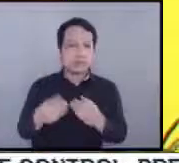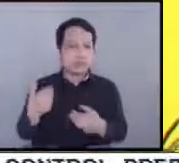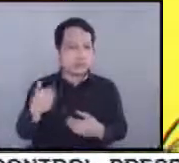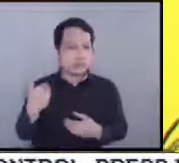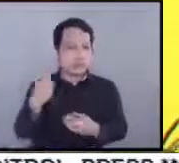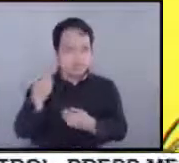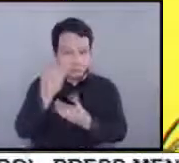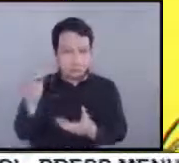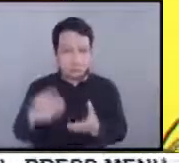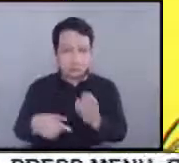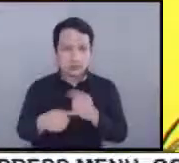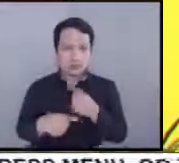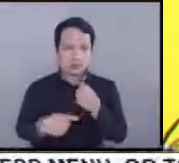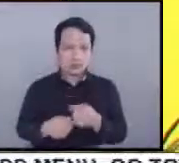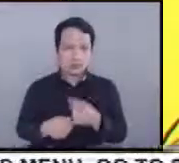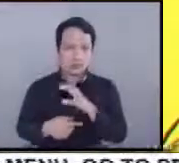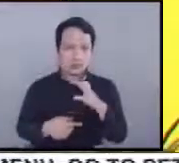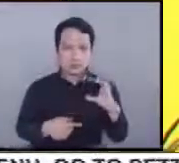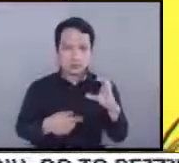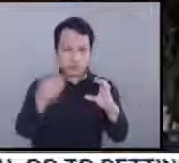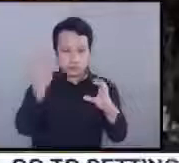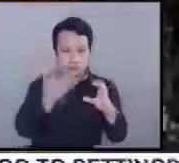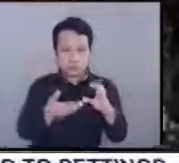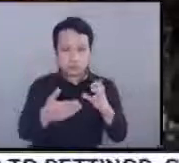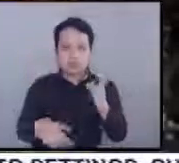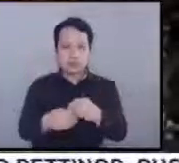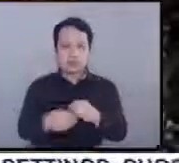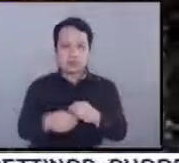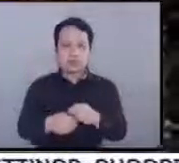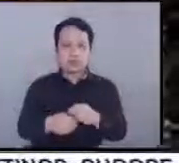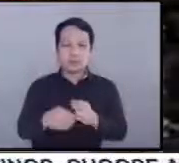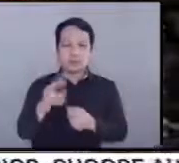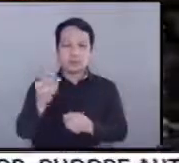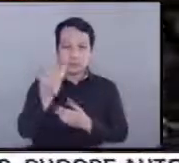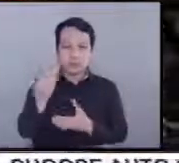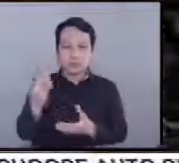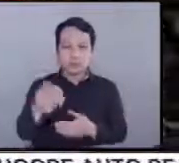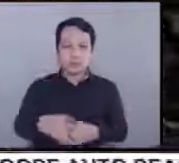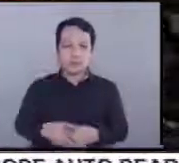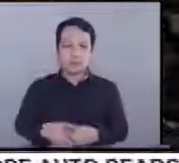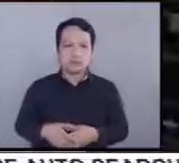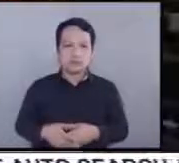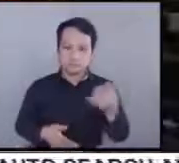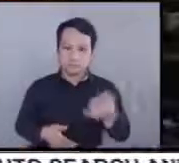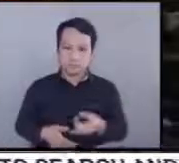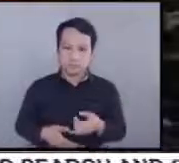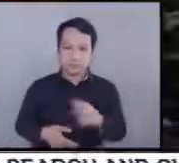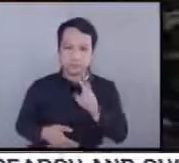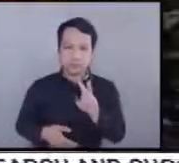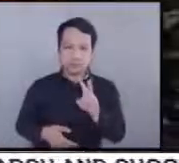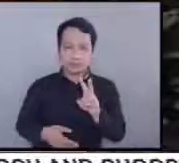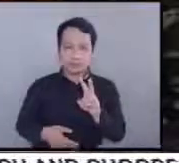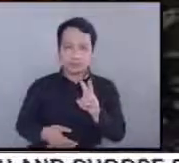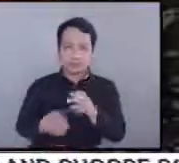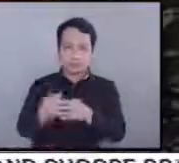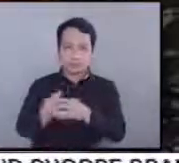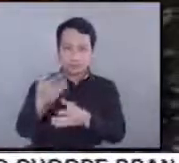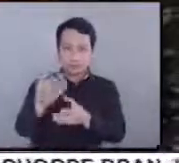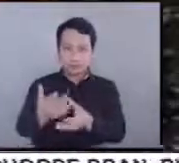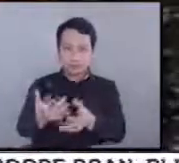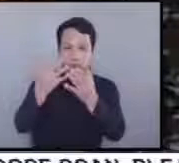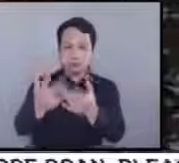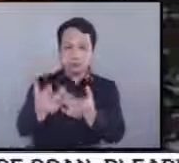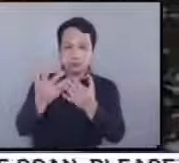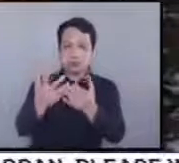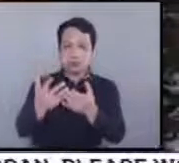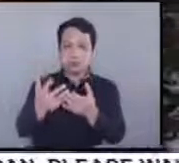sa 100 katao ang nasawi. Ayon sa otoridad, mabilis na kumalat sa 2 imbaka ng langis ang apoy, kaya't nilamon ng